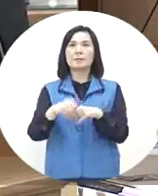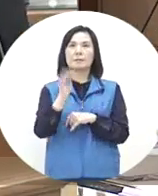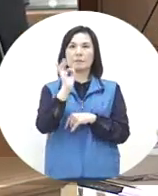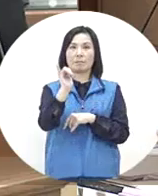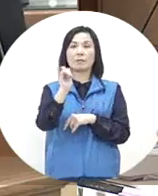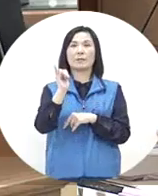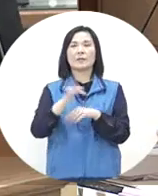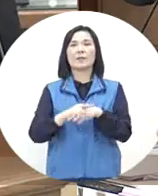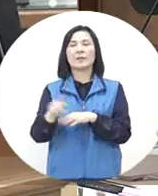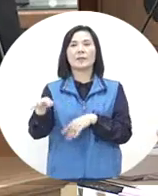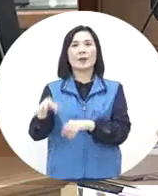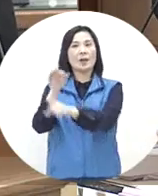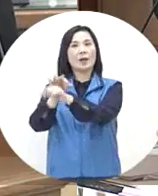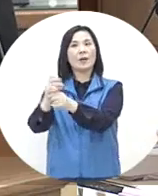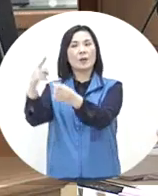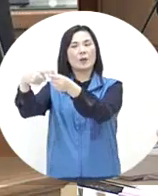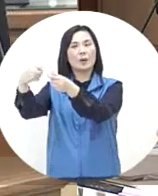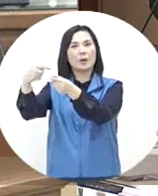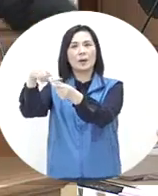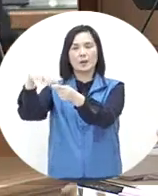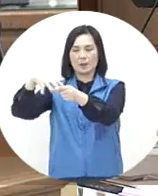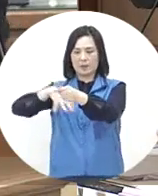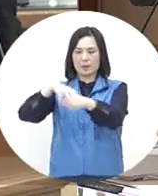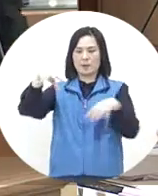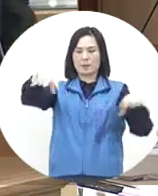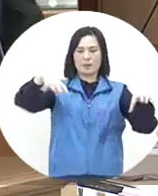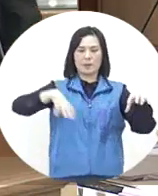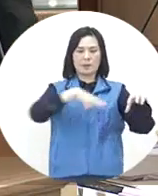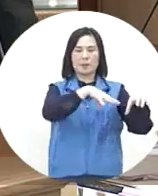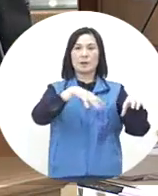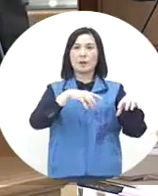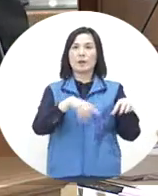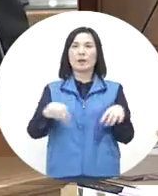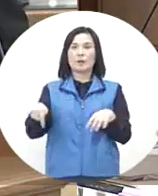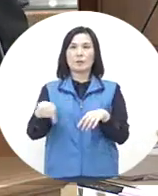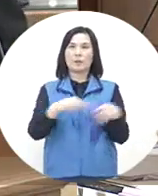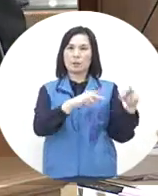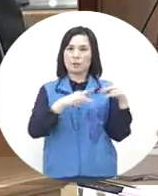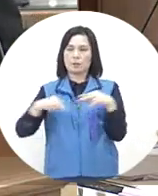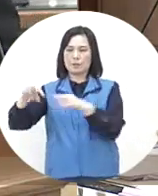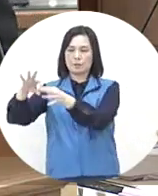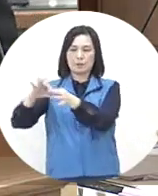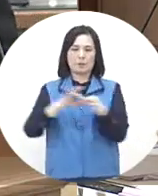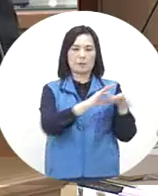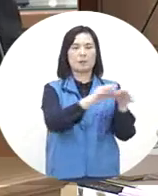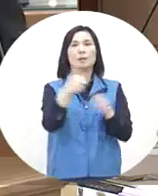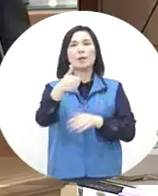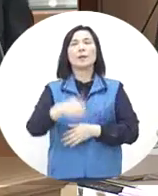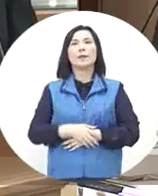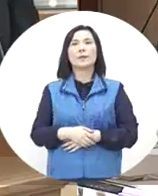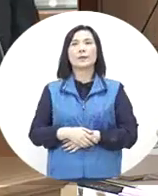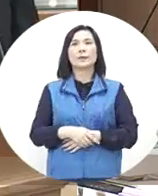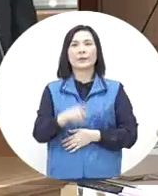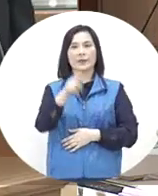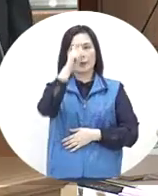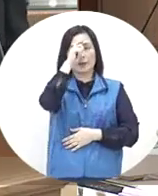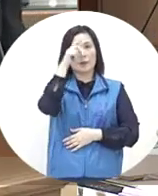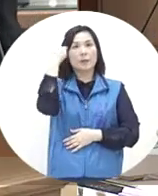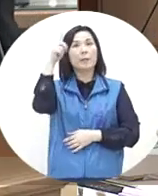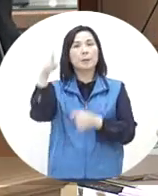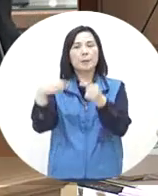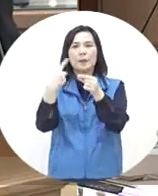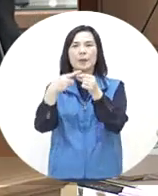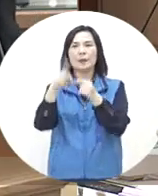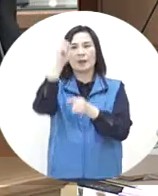神社啊，圆通寺，家拢大家拢爱去个所在嘛。 所以嘛是邀请吼，市长，你打每年的古迹日吼，你应